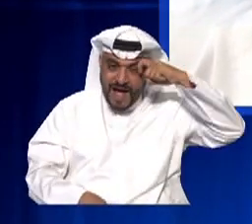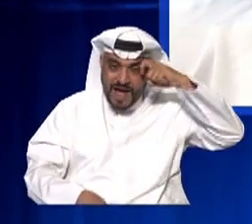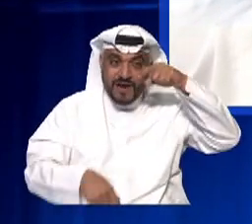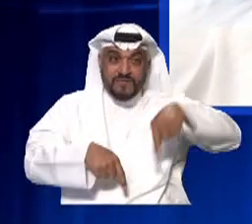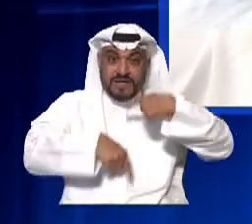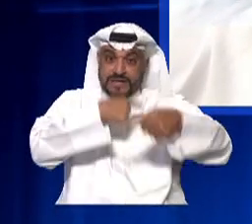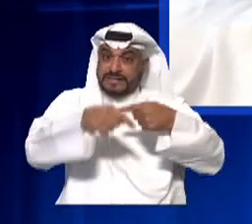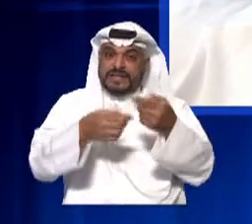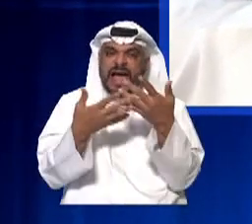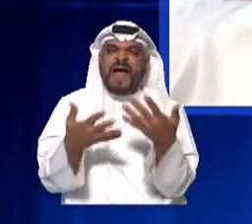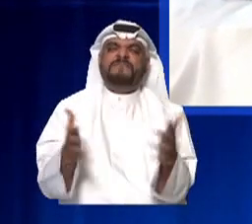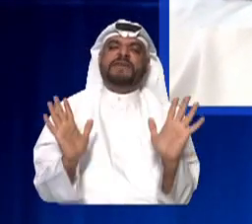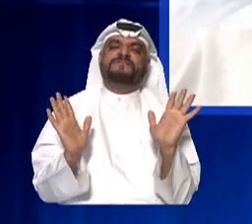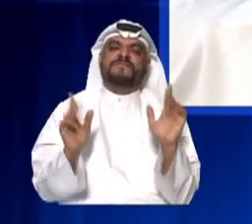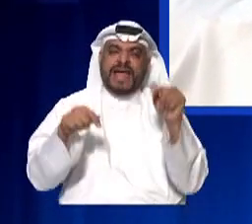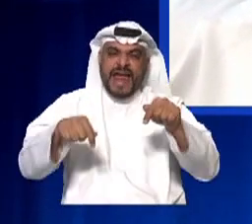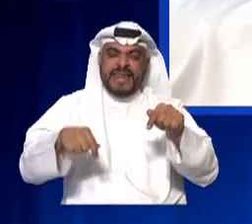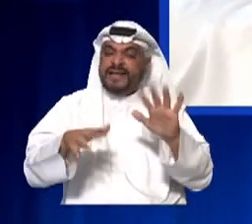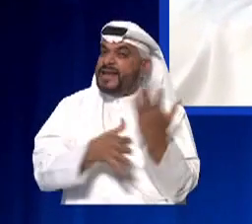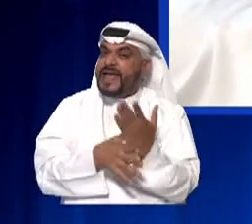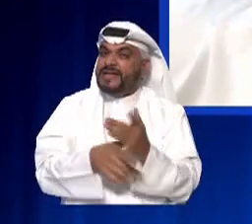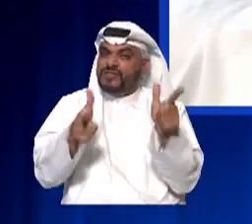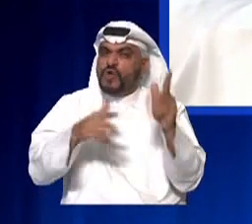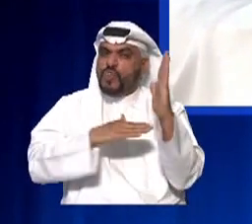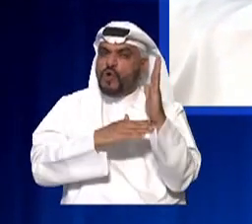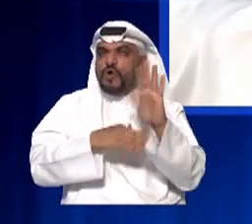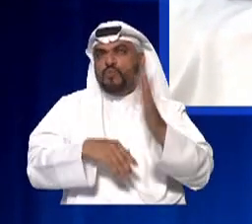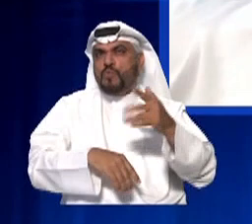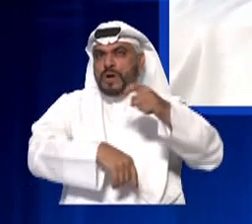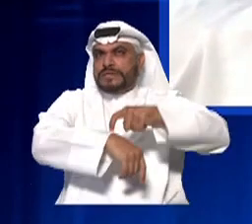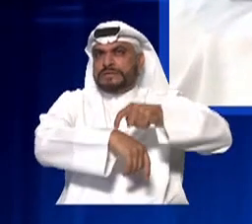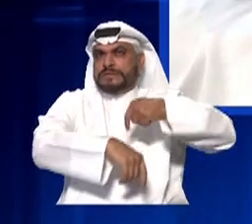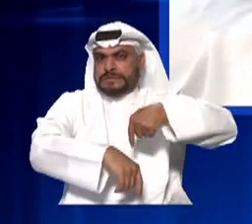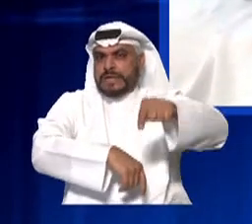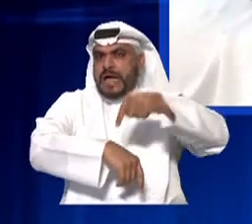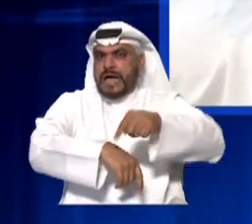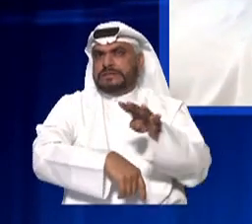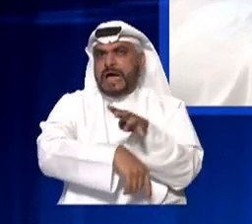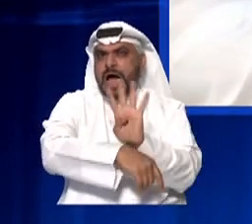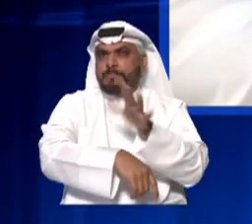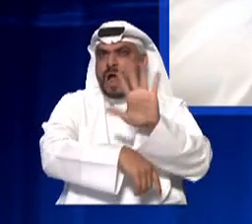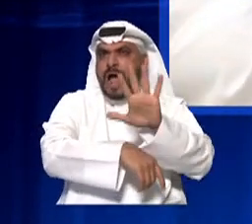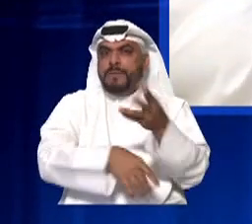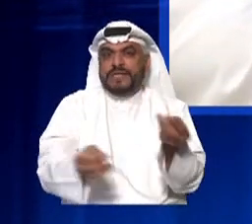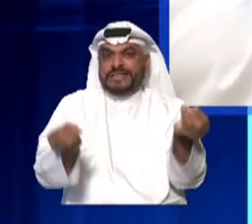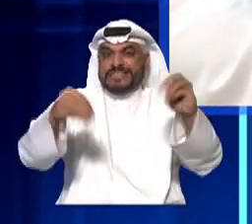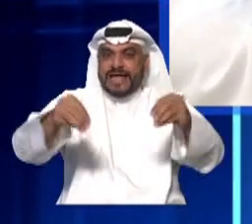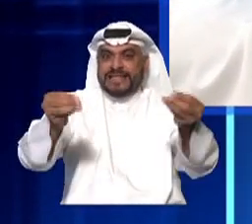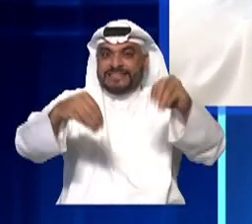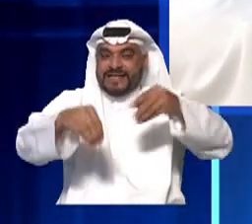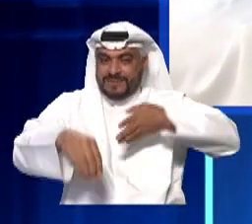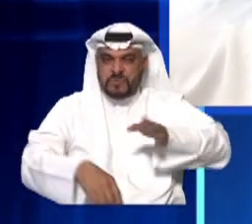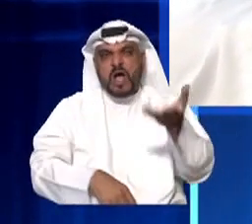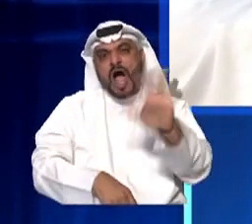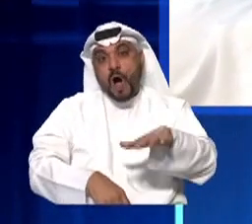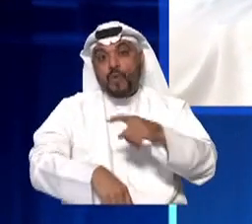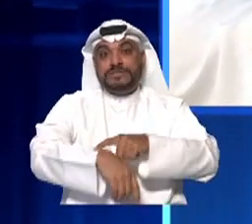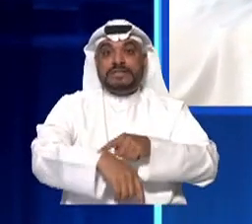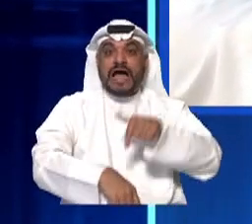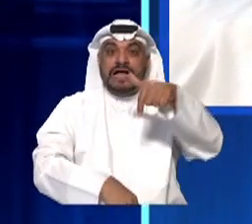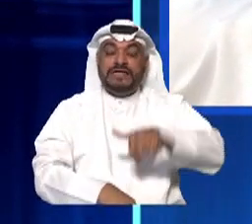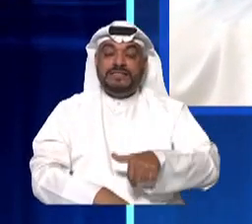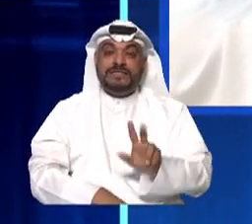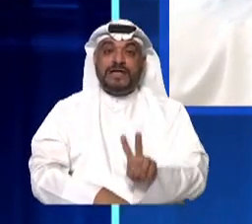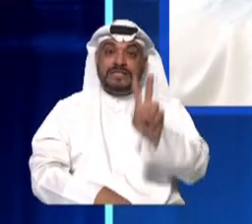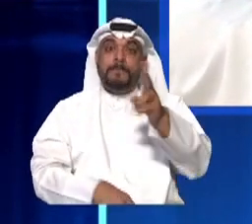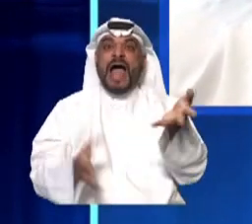حركة خفيفة لحركة السفر الساعات المقبلة تكون فيها الأعداد الكبيرة بالنسبة للقادمين للبلاد أو أيضا المغادرين